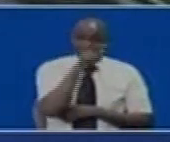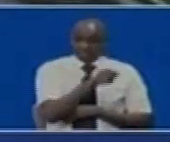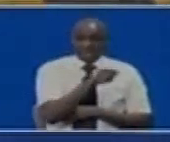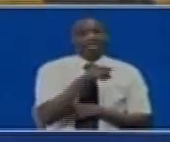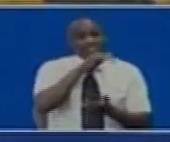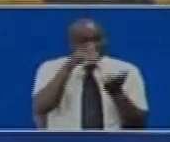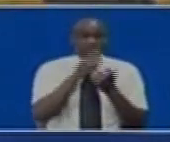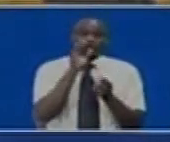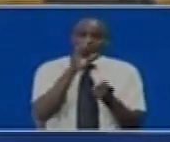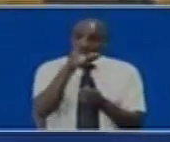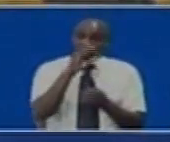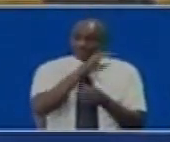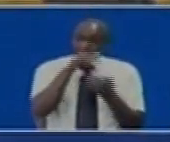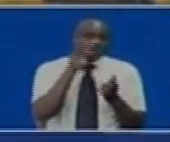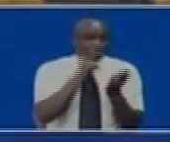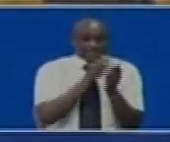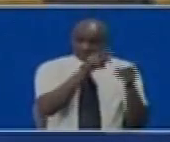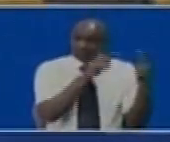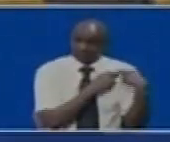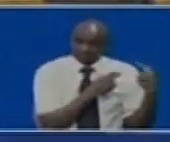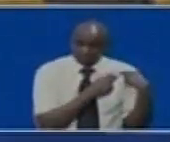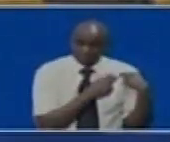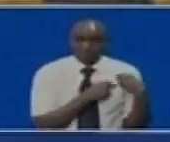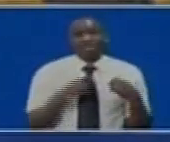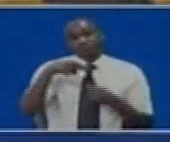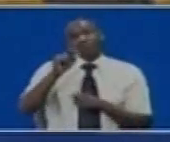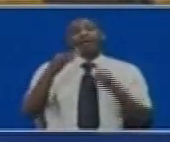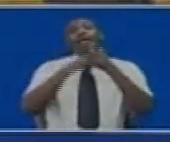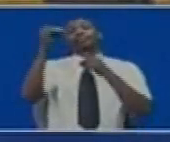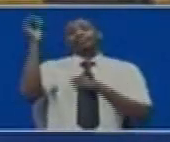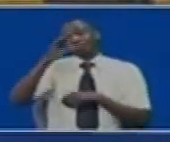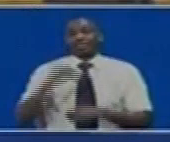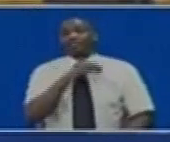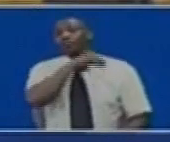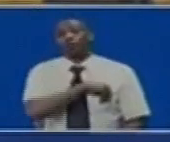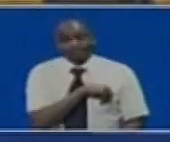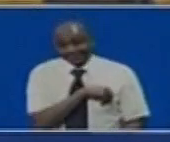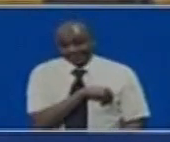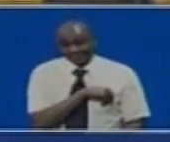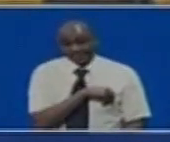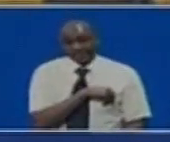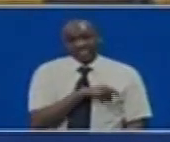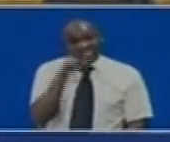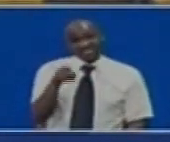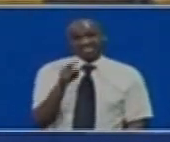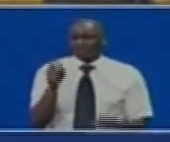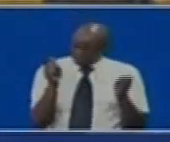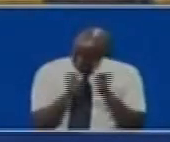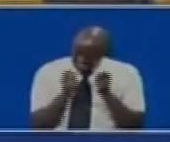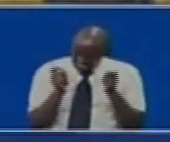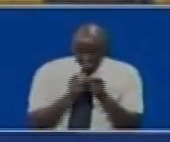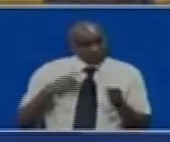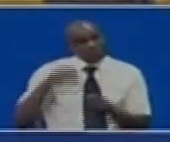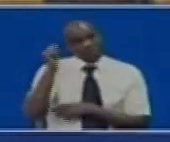Central Bank. Instead, they take 80% into their pockets. This is what is really paining